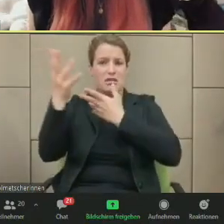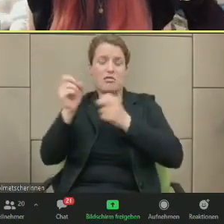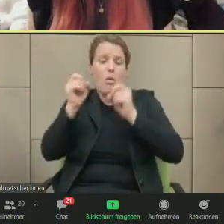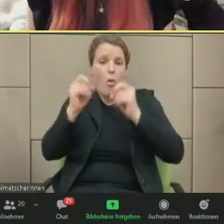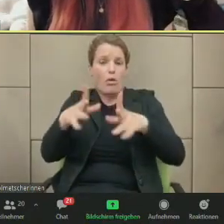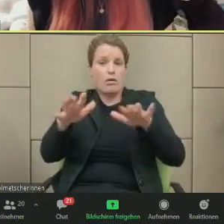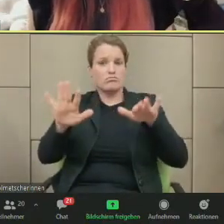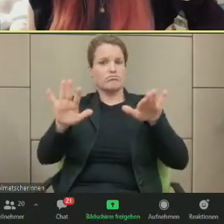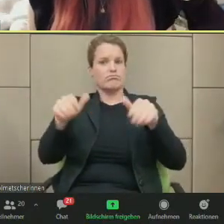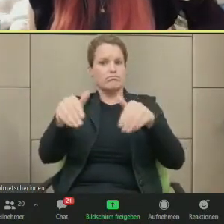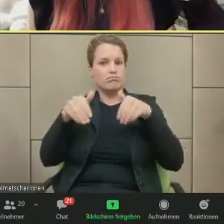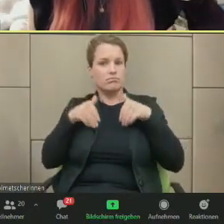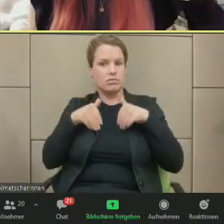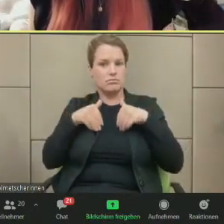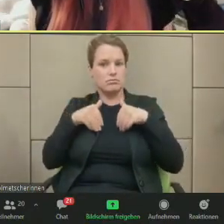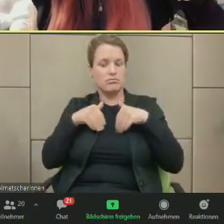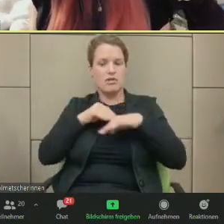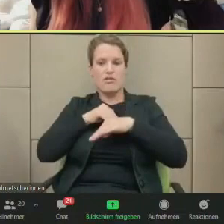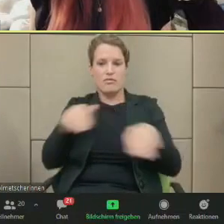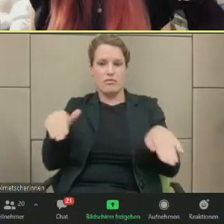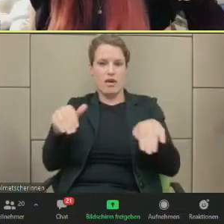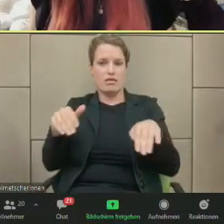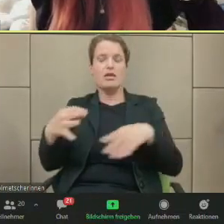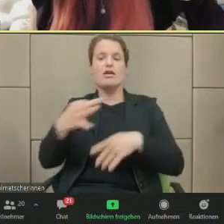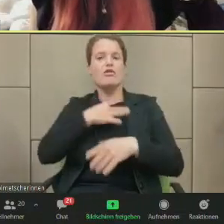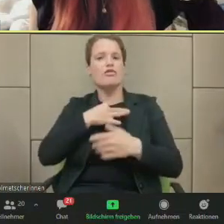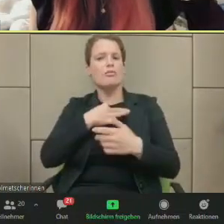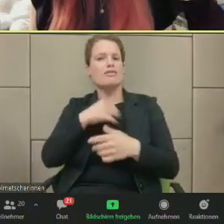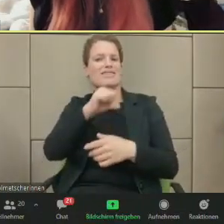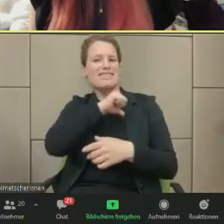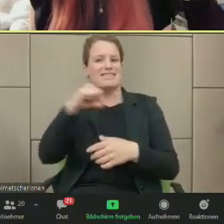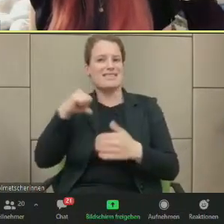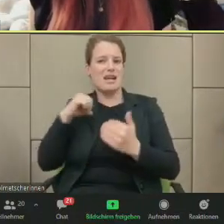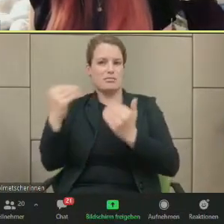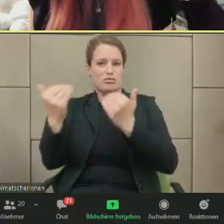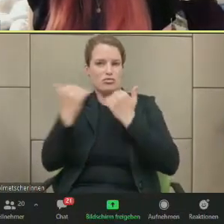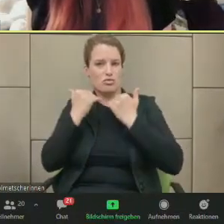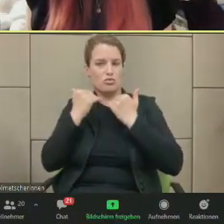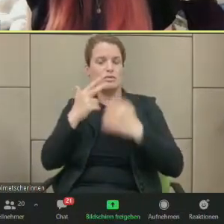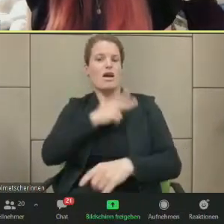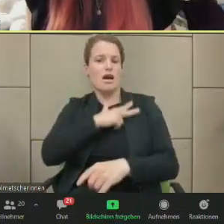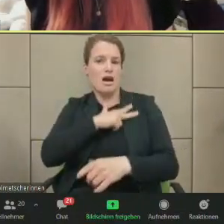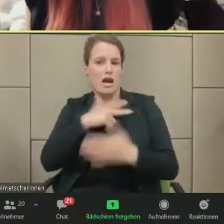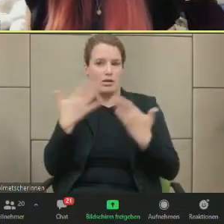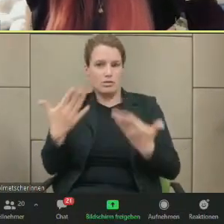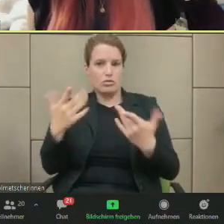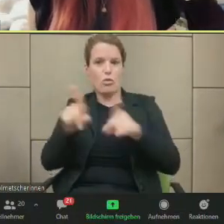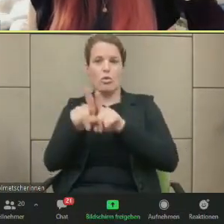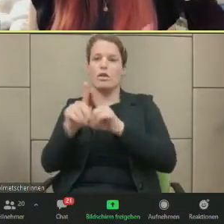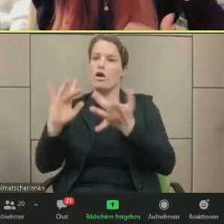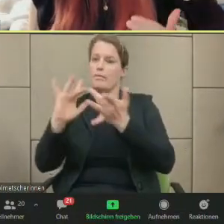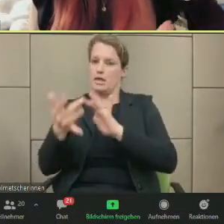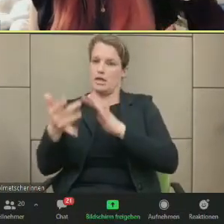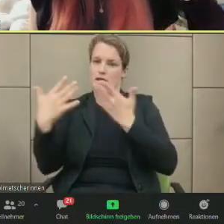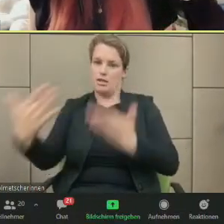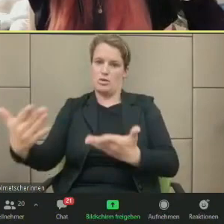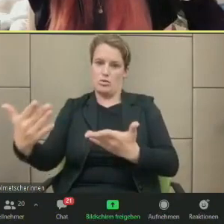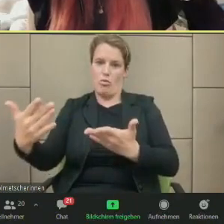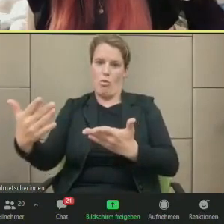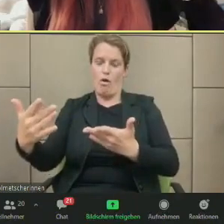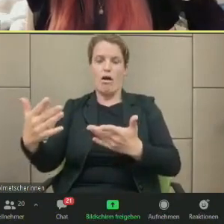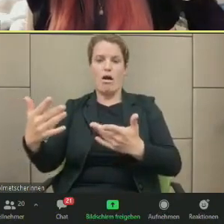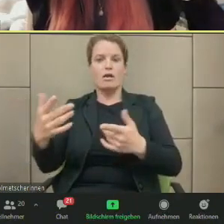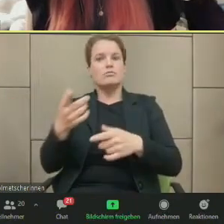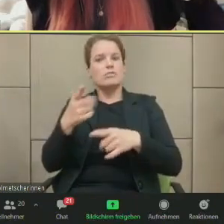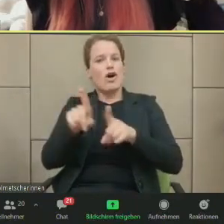da ist einfach der Punkt Selbstschutz. Das ist im echten Leben so, das ist im Internet so. Sich Zeit nehmen und